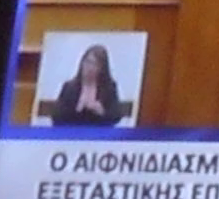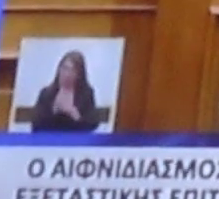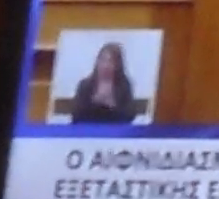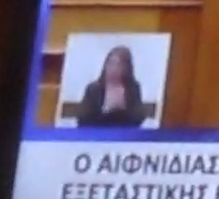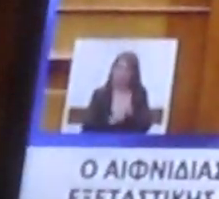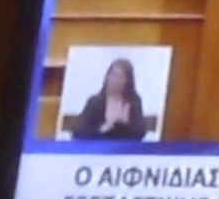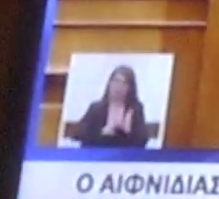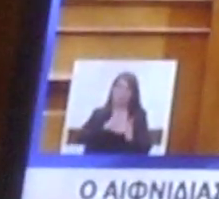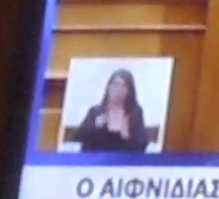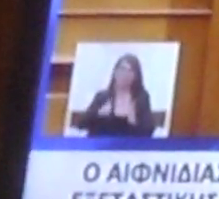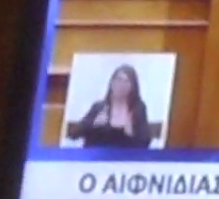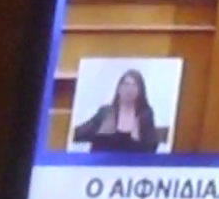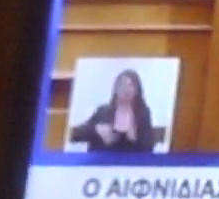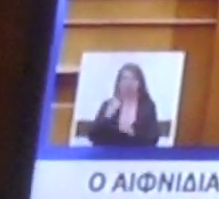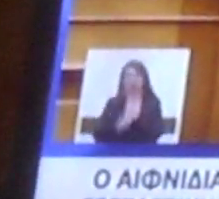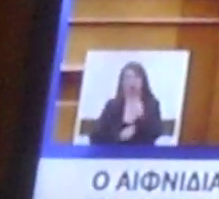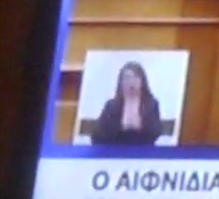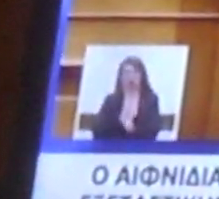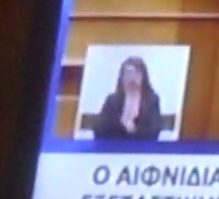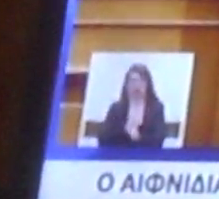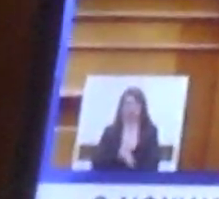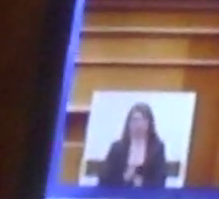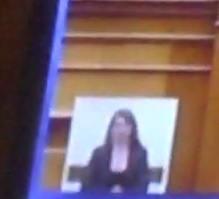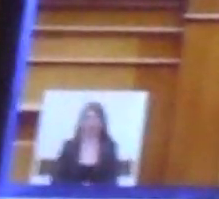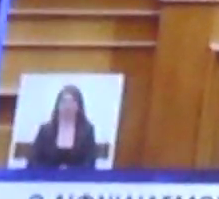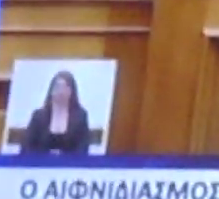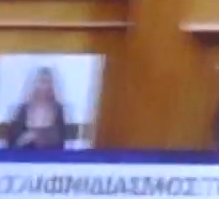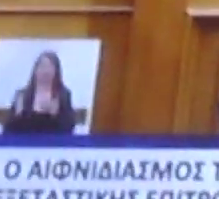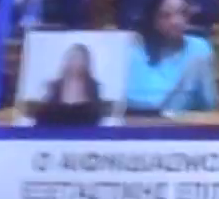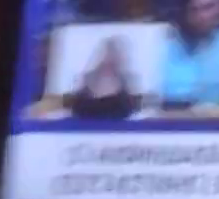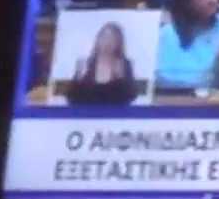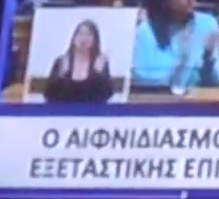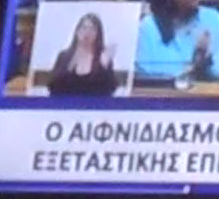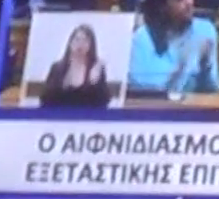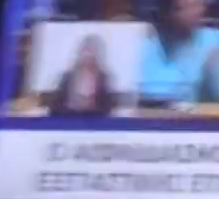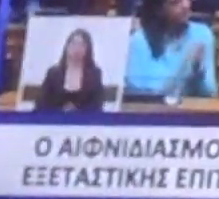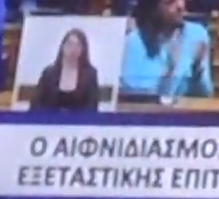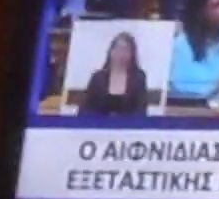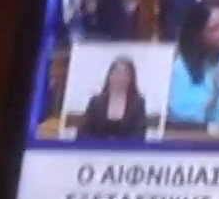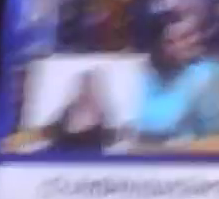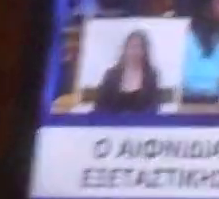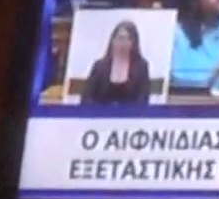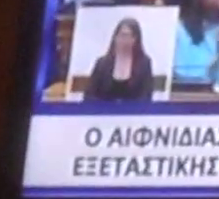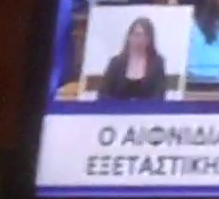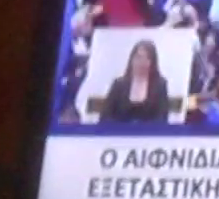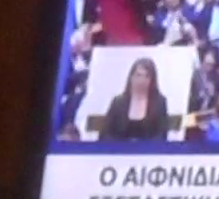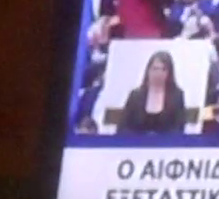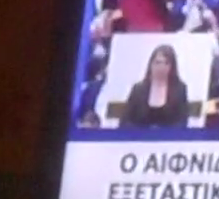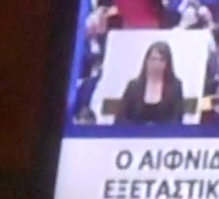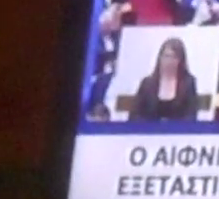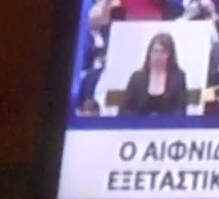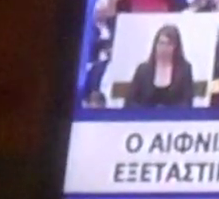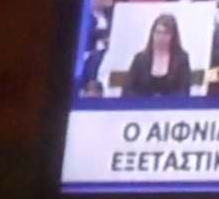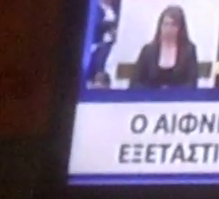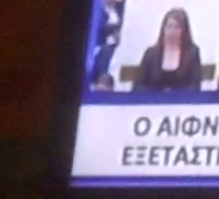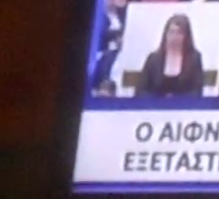Προσέξτε. Προσέξτε, γιατί έρχονται κι άλλες εκπομπές. Εγώ συναγωνήθηκα πάρα πολύ και σας το λέω εν τιμή και όχι έτσι για να πω